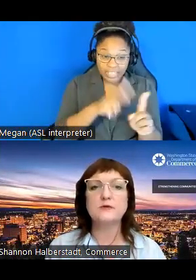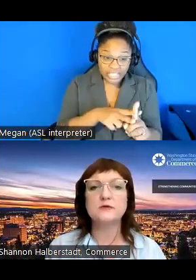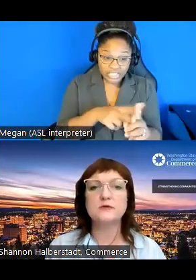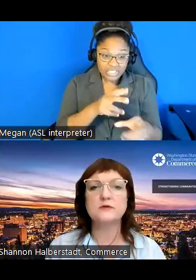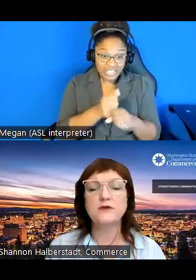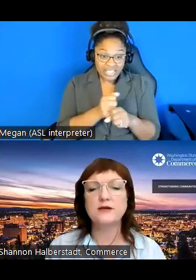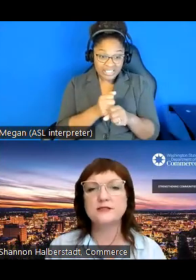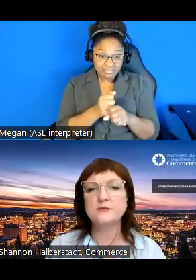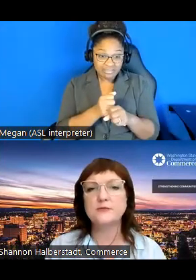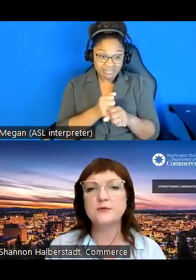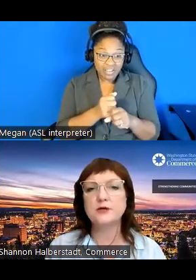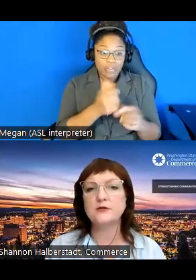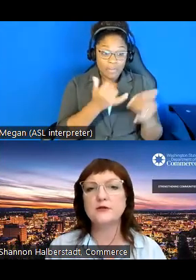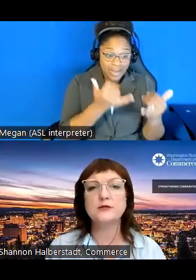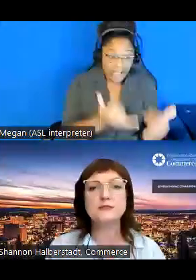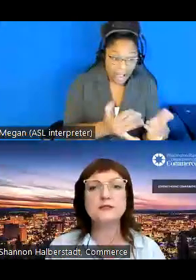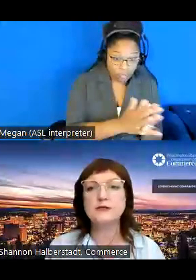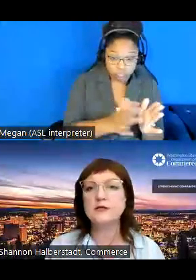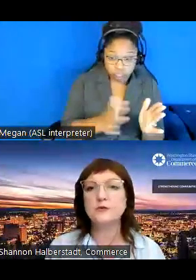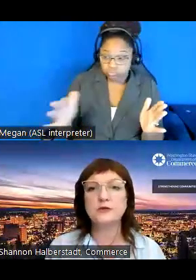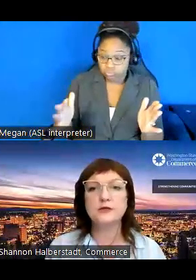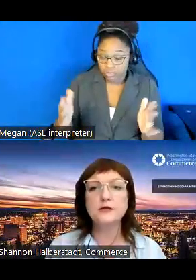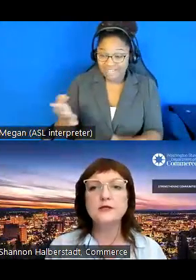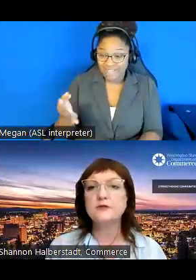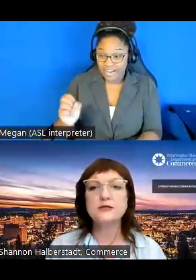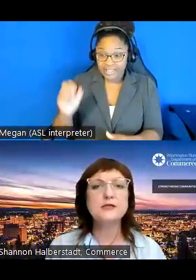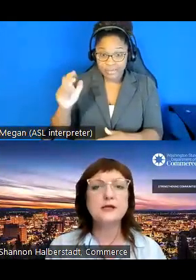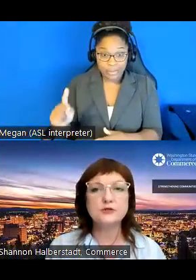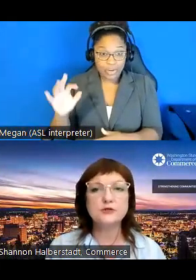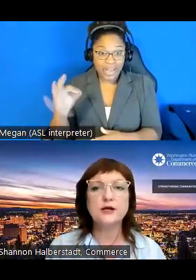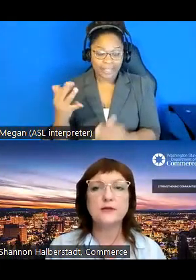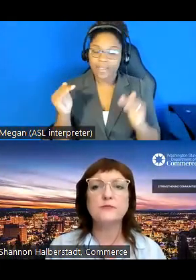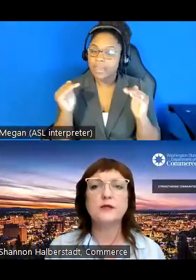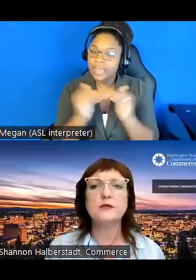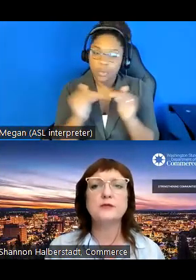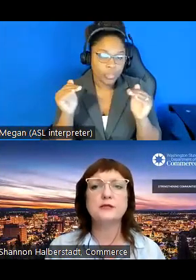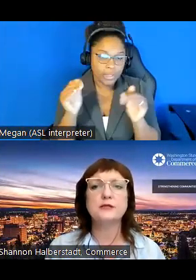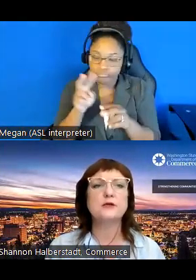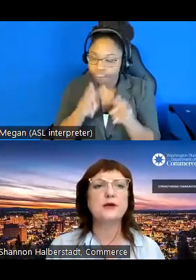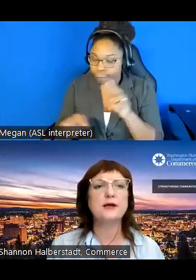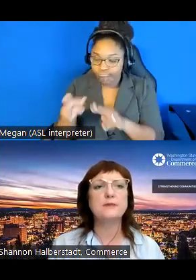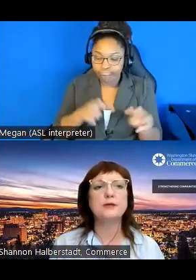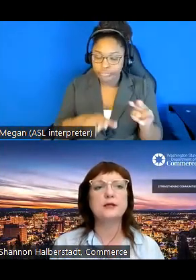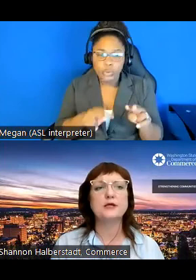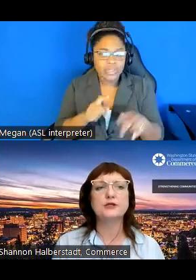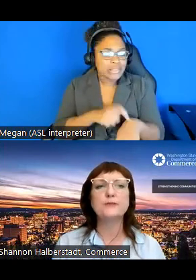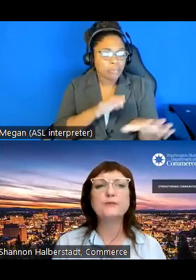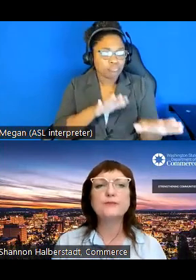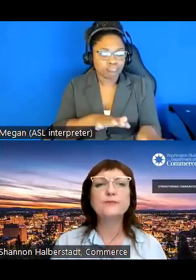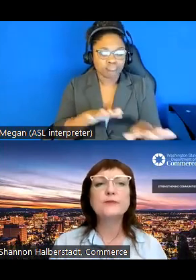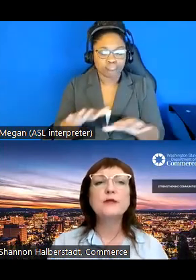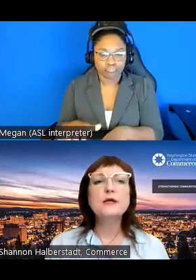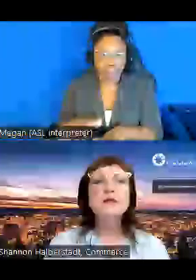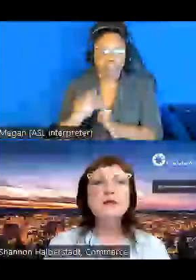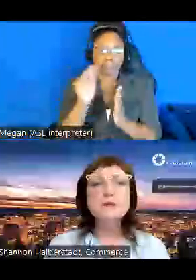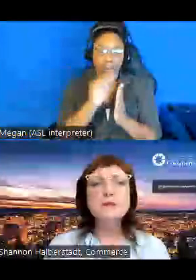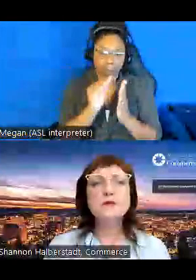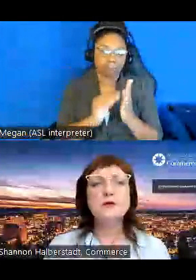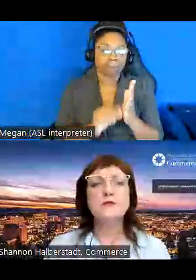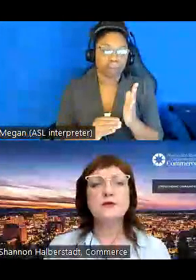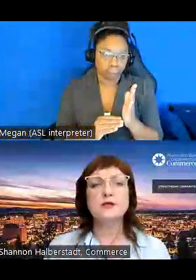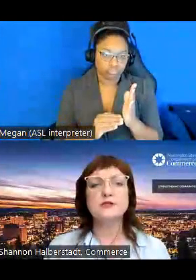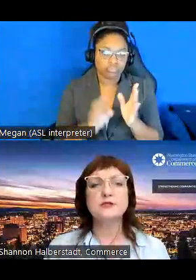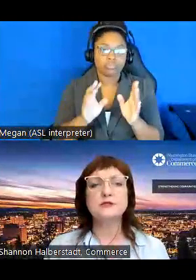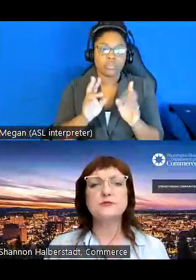아까 말씀드렸듯이 그 보트는 9월 9일 금요일 오후 5시에